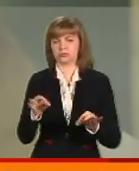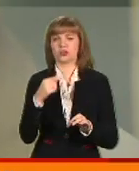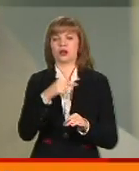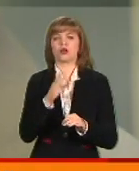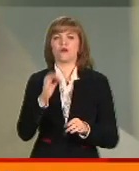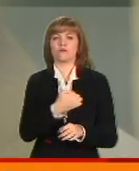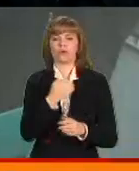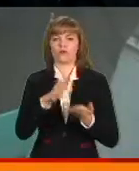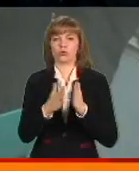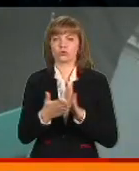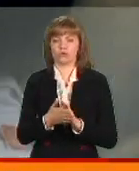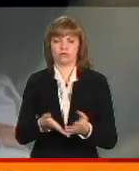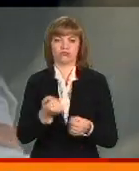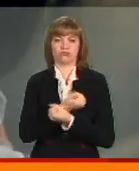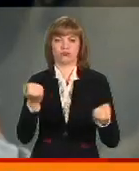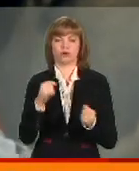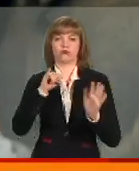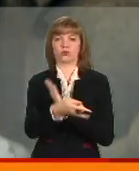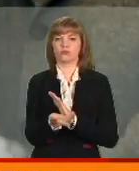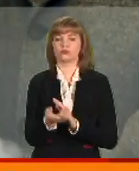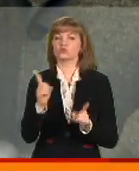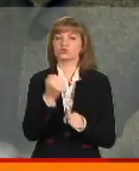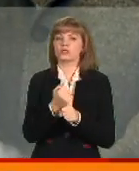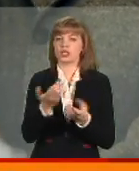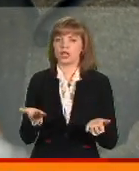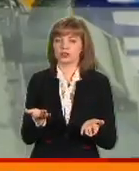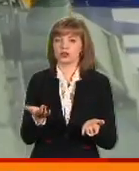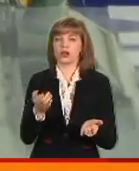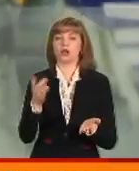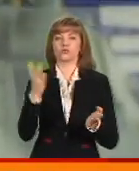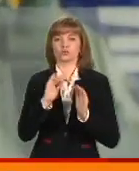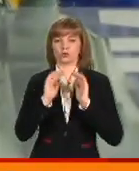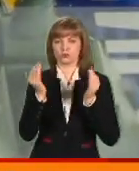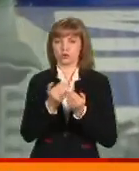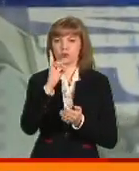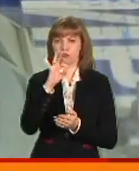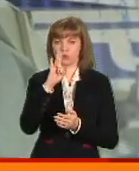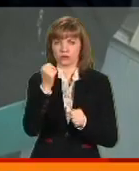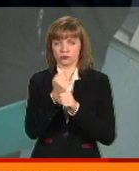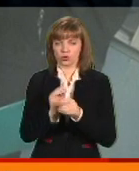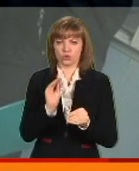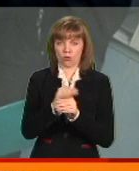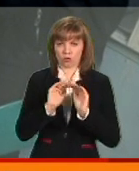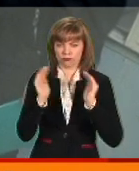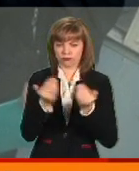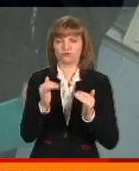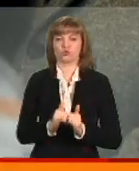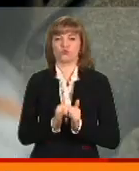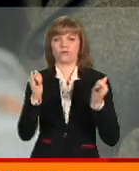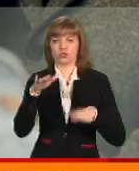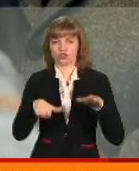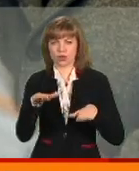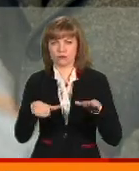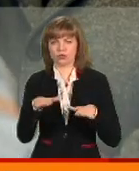Запустили в бойові умови, бабах, пробив. Що робити? А, навести броню. Навестили броню доповнительно, увеличили